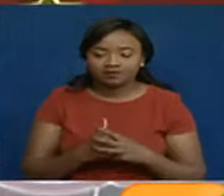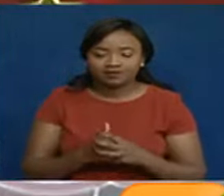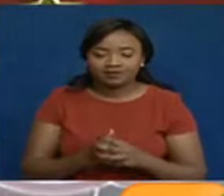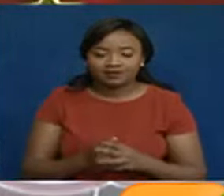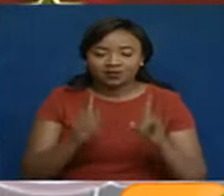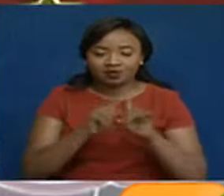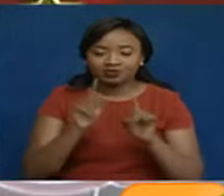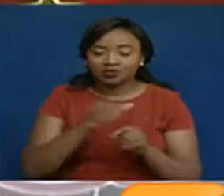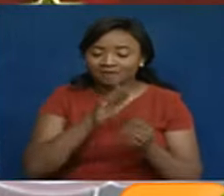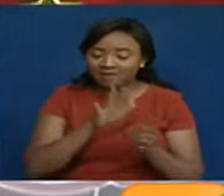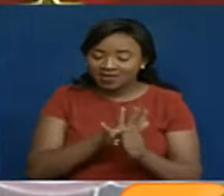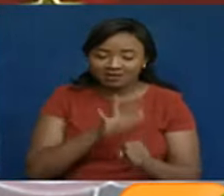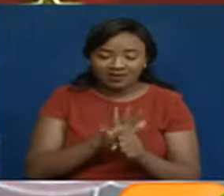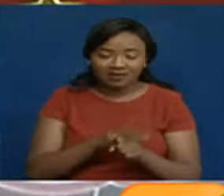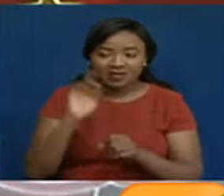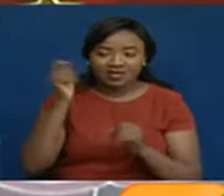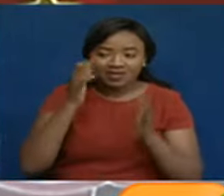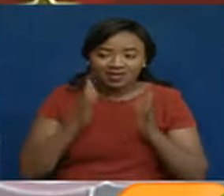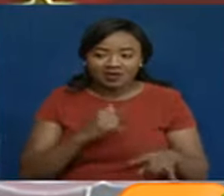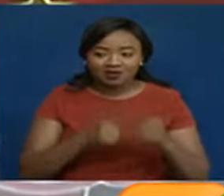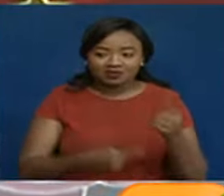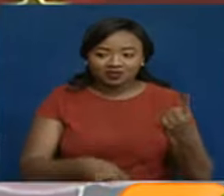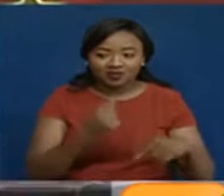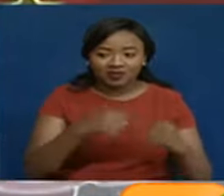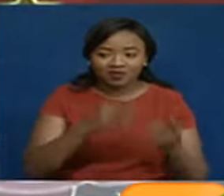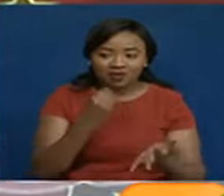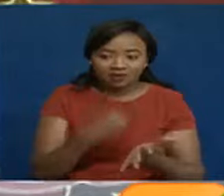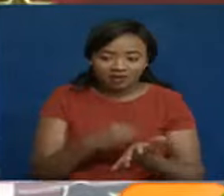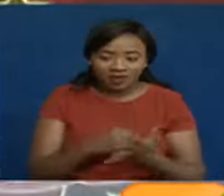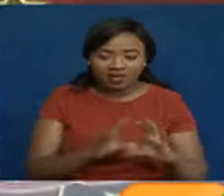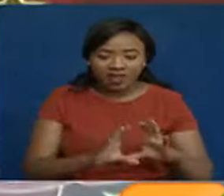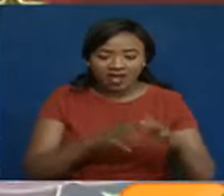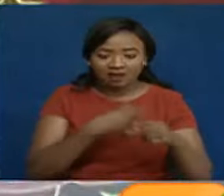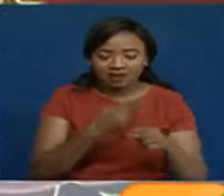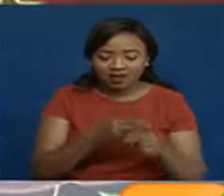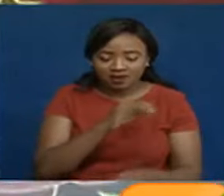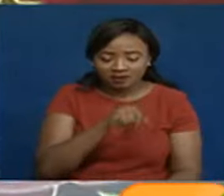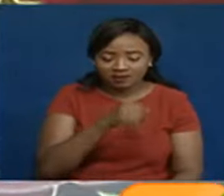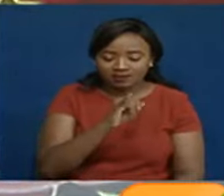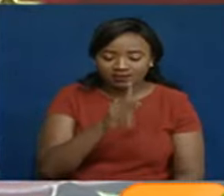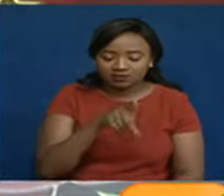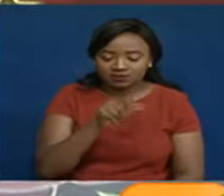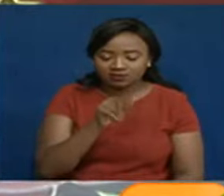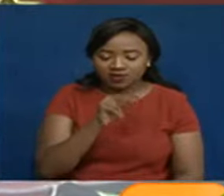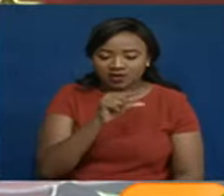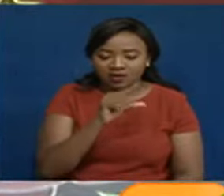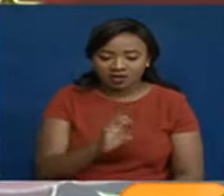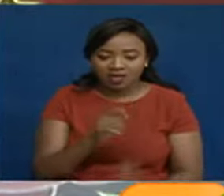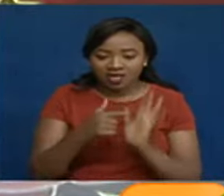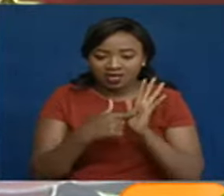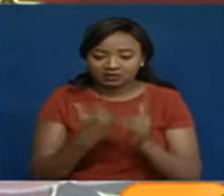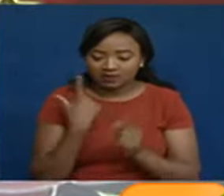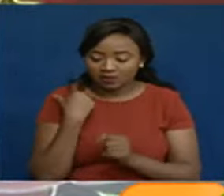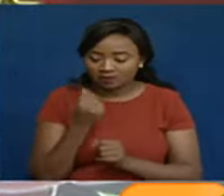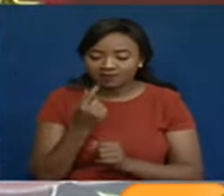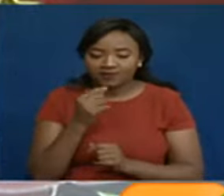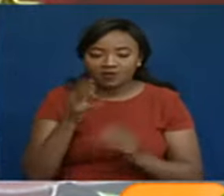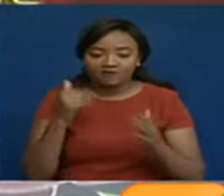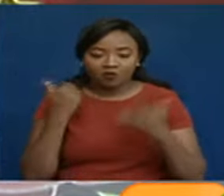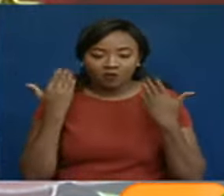Kwingineko, Wakenya zaidi wanaendelea kujishindia pesa taslimu kupitia mchezo wa jipange na vyu sasa. Mshindi wa hivi punde ni Kogan Muturi kutoka